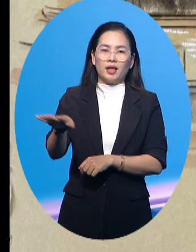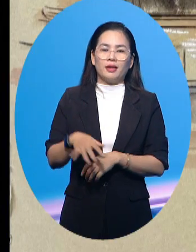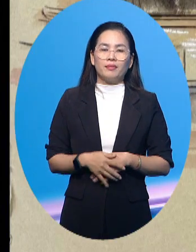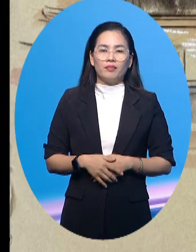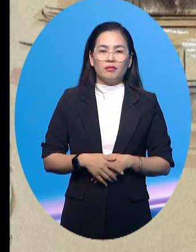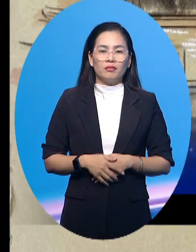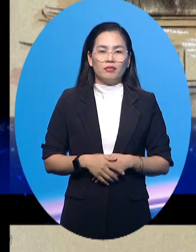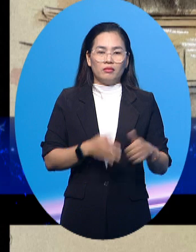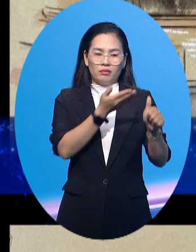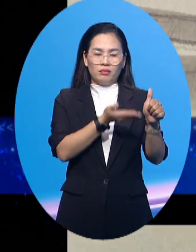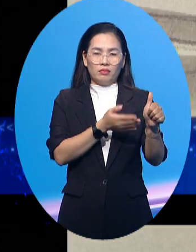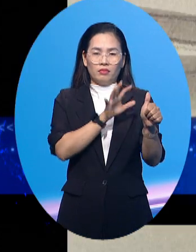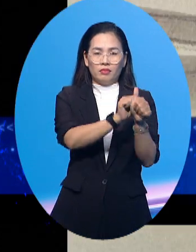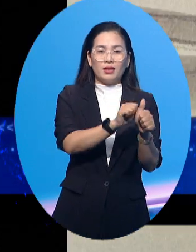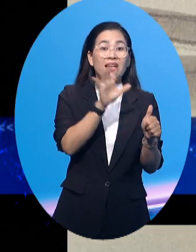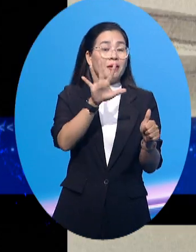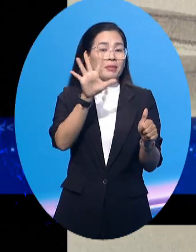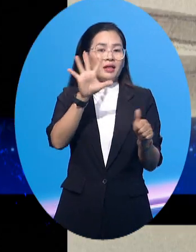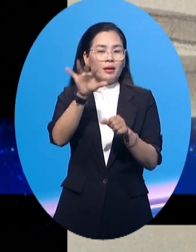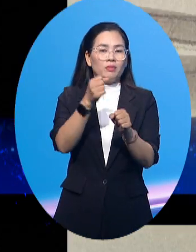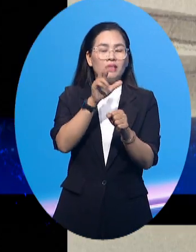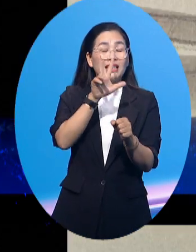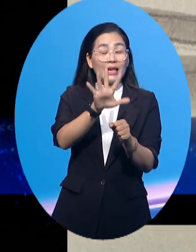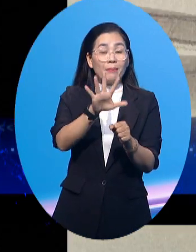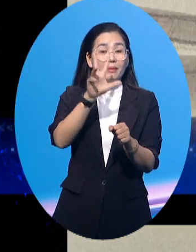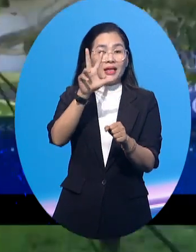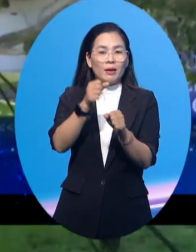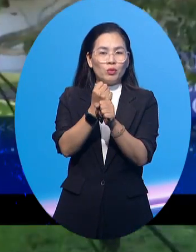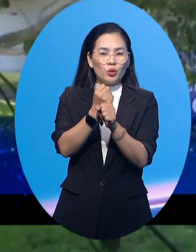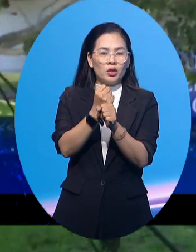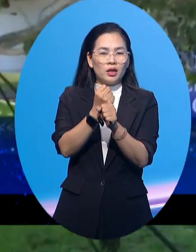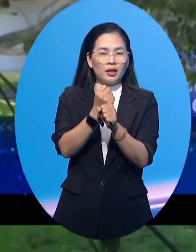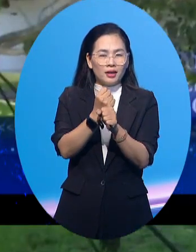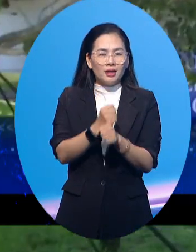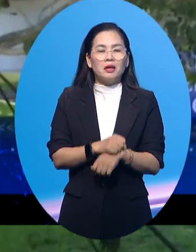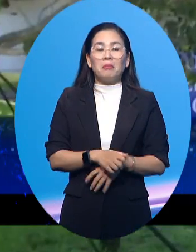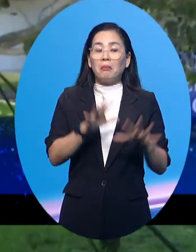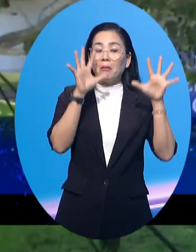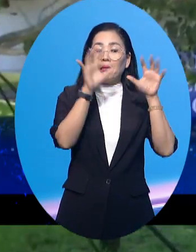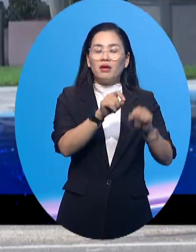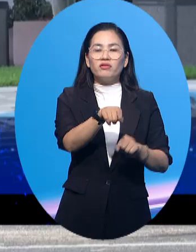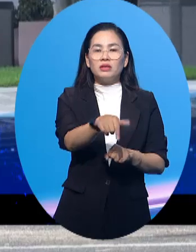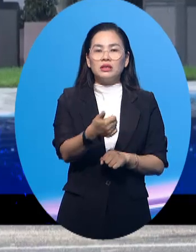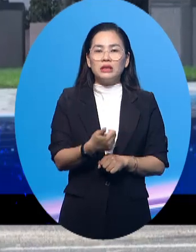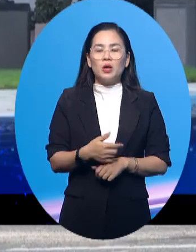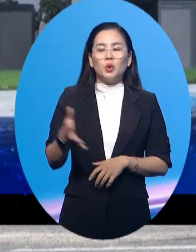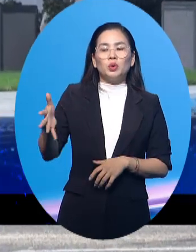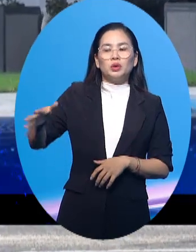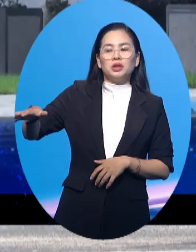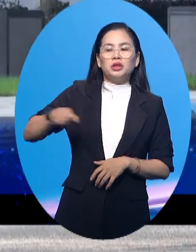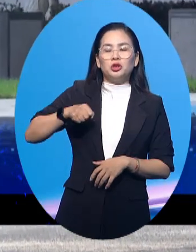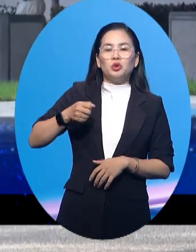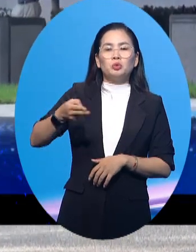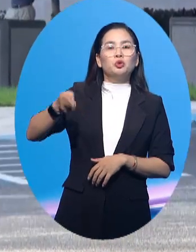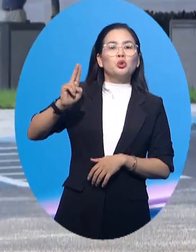Nghi phạm Ryan Routh, 58 tuổi, sống tại bang Hawaii, bị tòa án liên bang ở thành phố West Palm Beach cáo buộc tội sở hữu súng, dù đã có